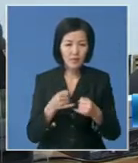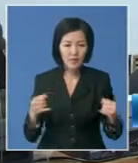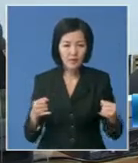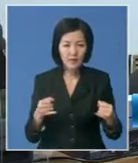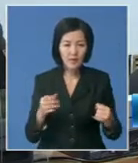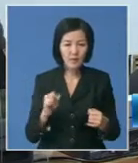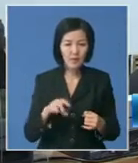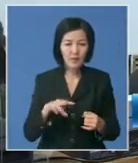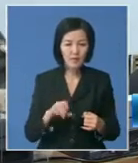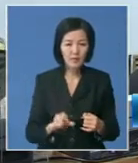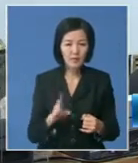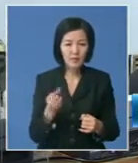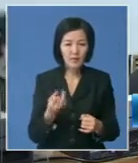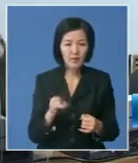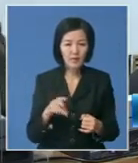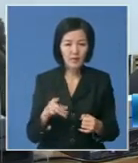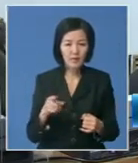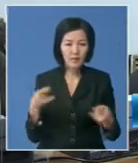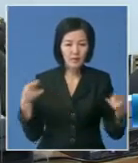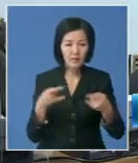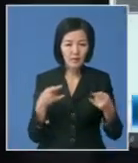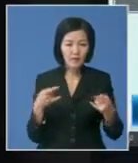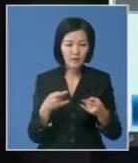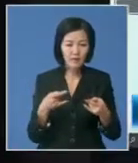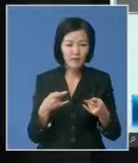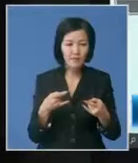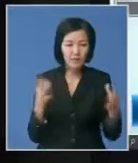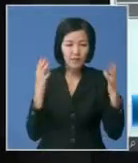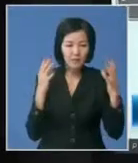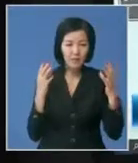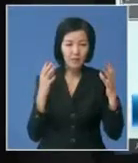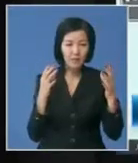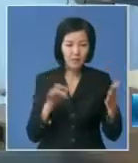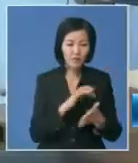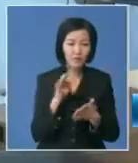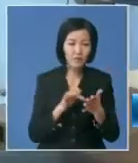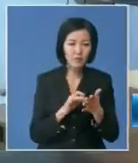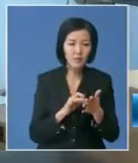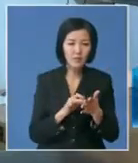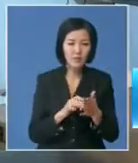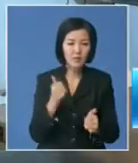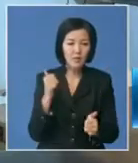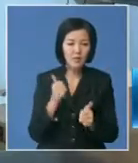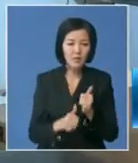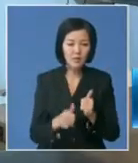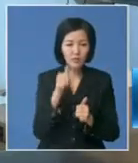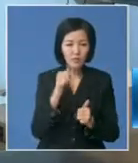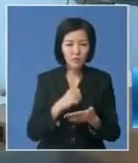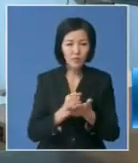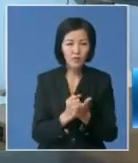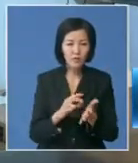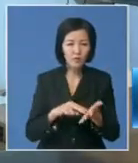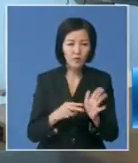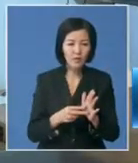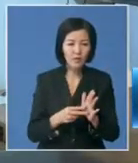у матери кайнар и ну радиовещание соответственно и в городе ежемесячно согласно утвержденного план графика